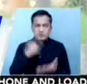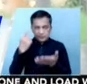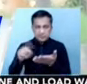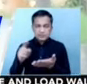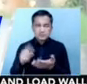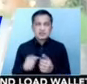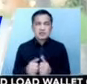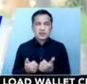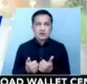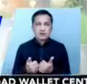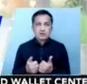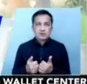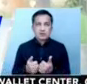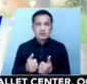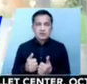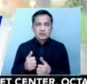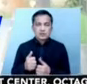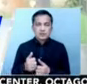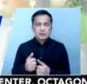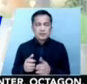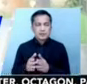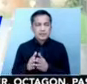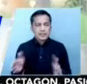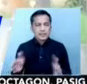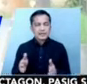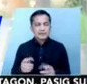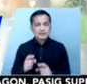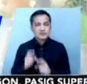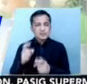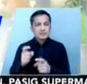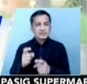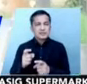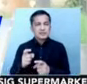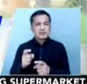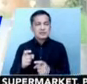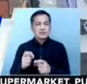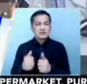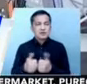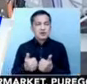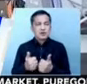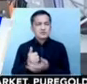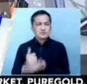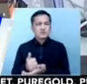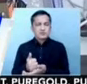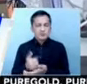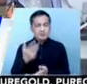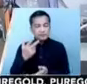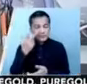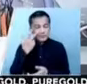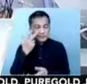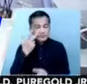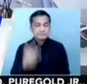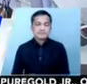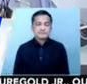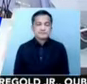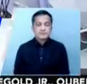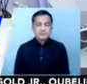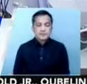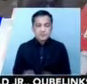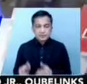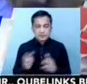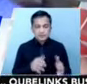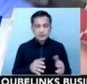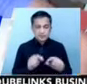generous o gaano kalaki O paano ang tulong na ginawa din malalaman natin yan may isa pang ikin surpresa ang